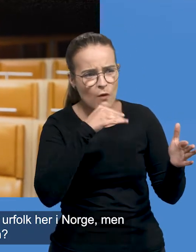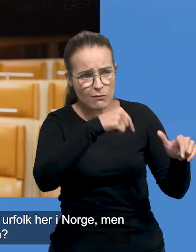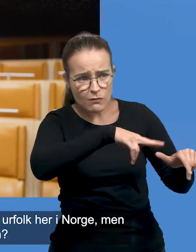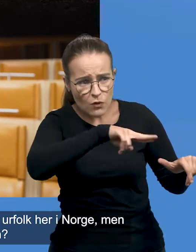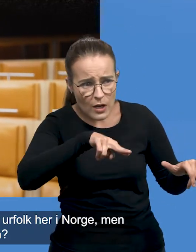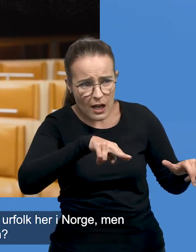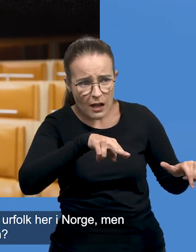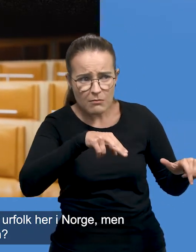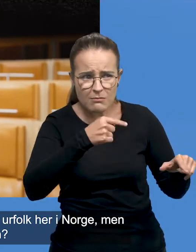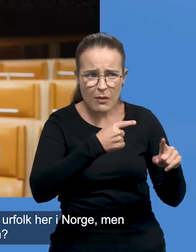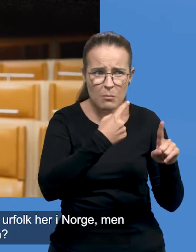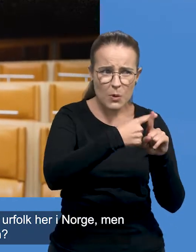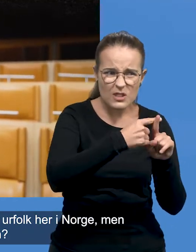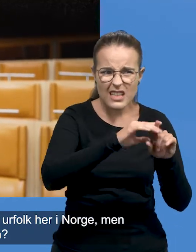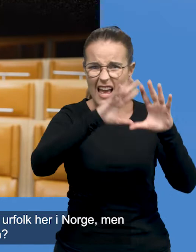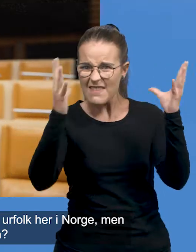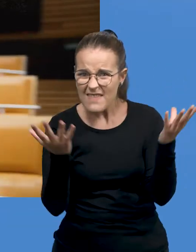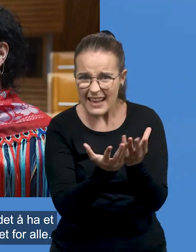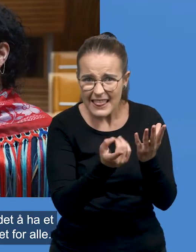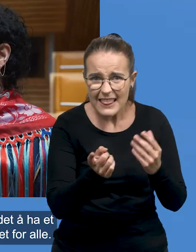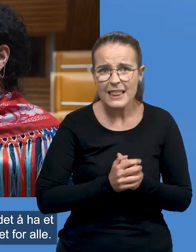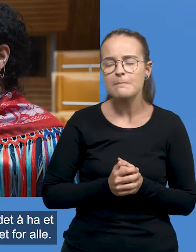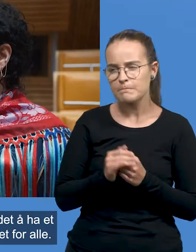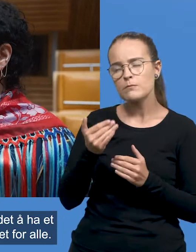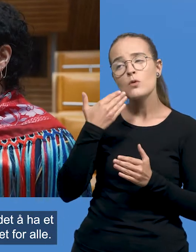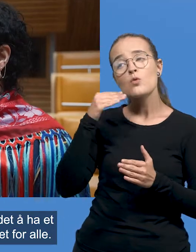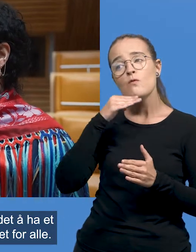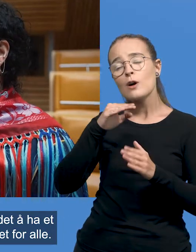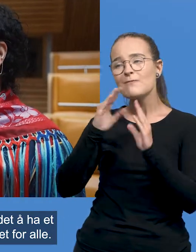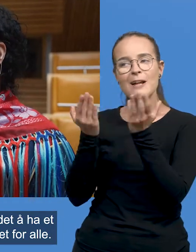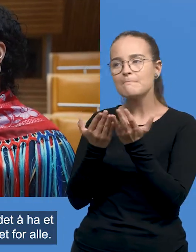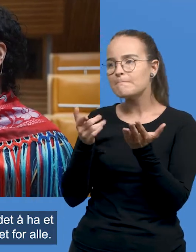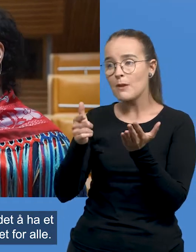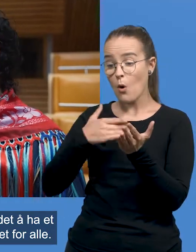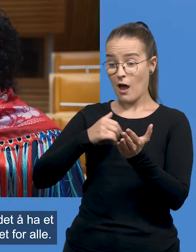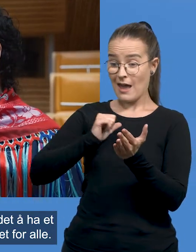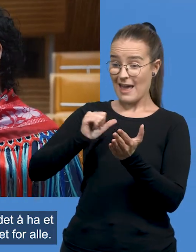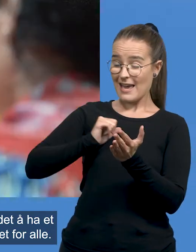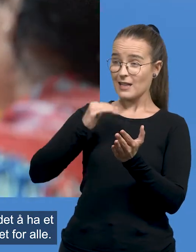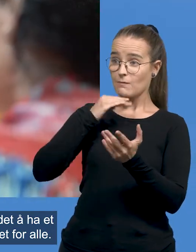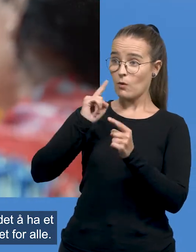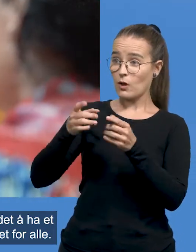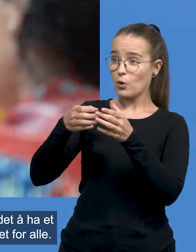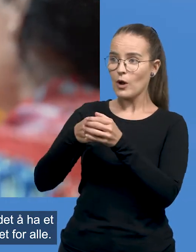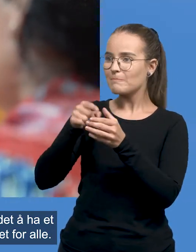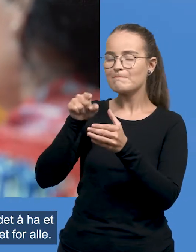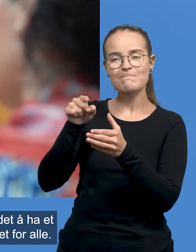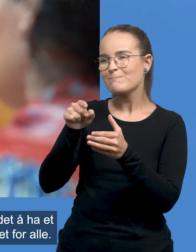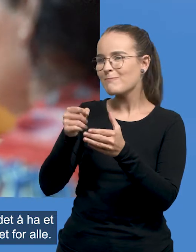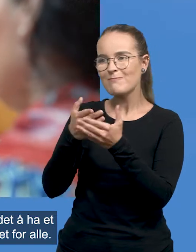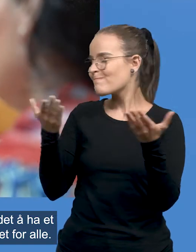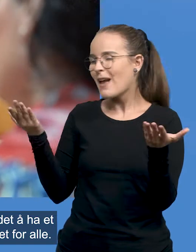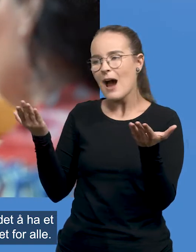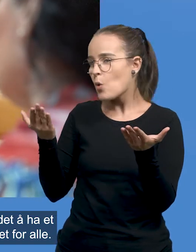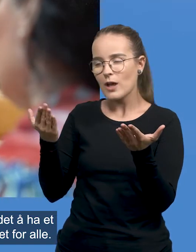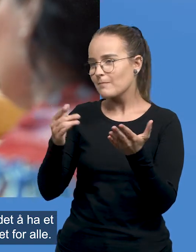her i Norge, men også hele verden. For urfolk i verden så er jo ikke det å ha et eget folkevalgt organ, det er